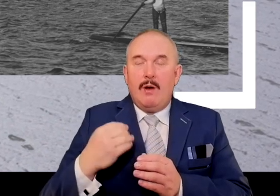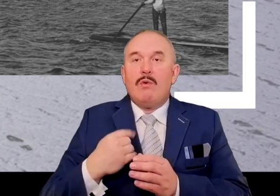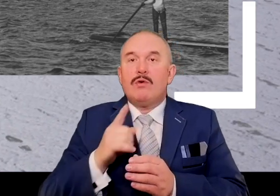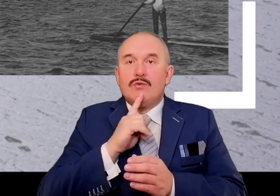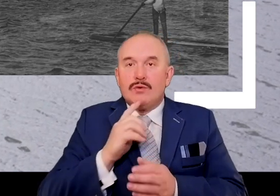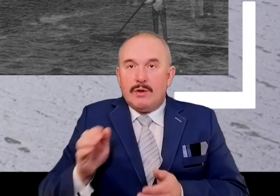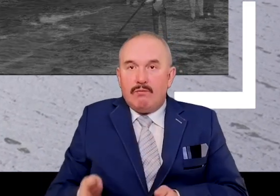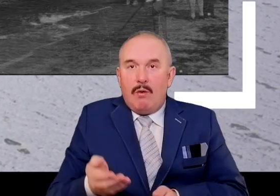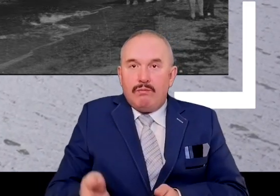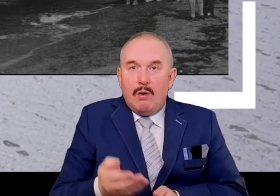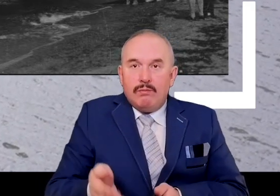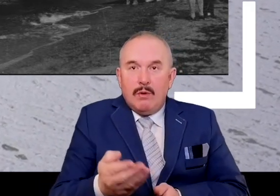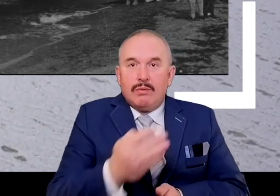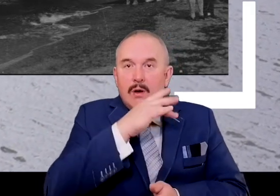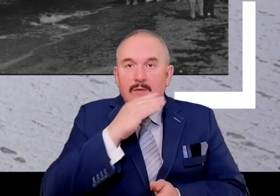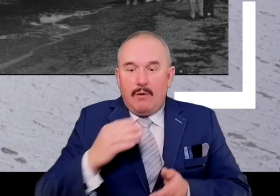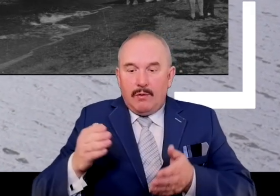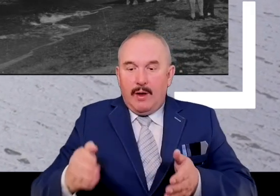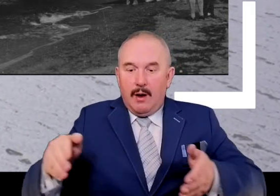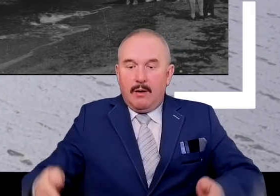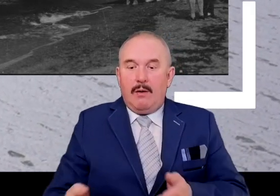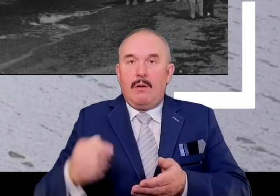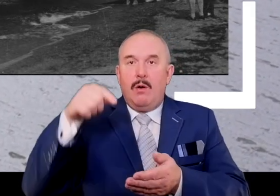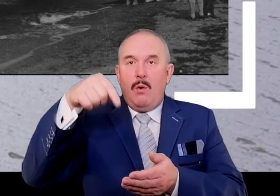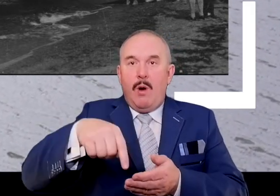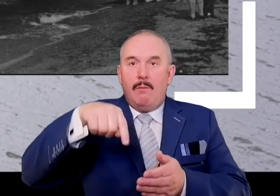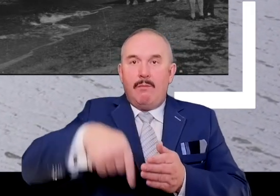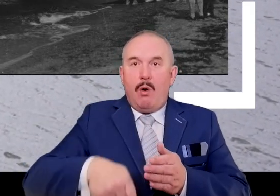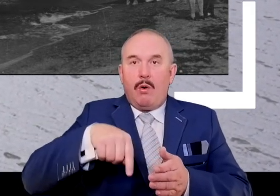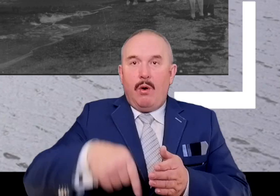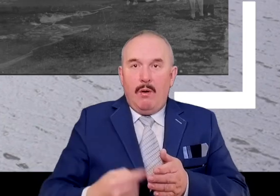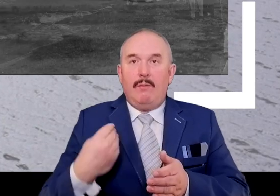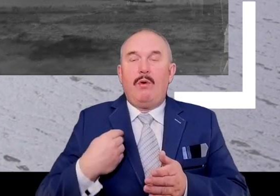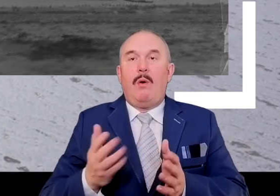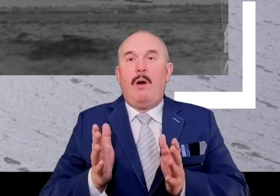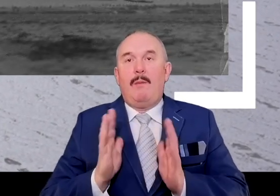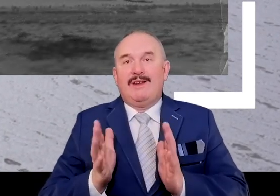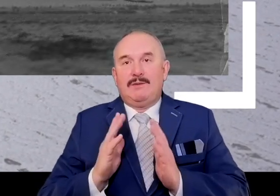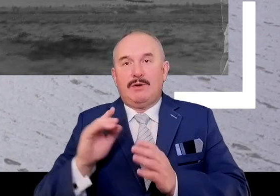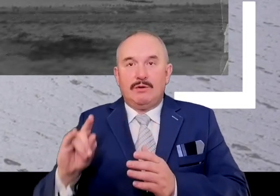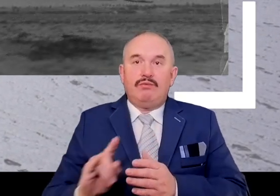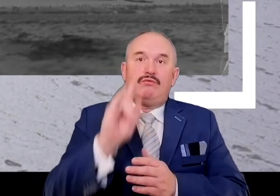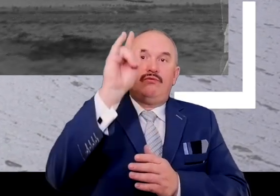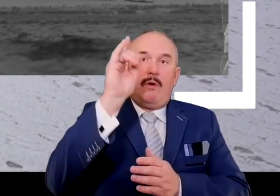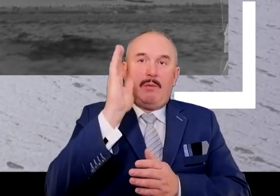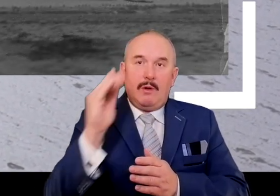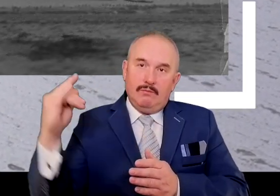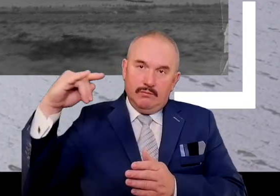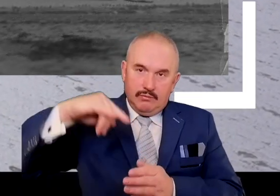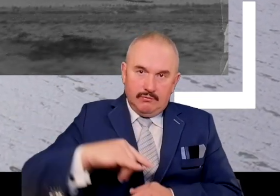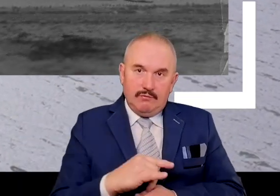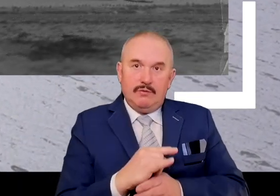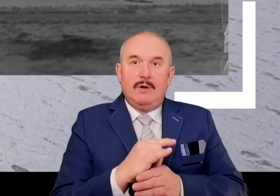tor wodny, umożliwiający po prostu bezpieczne wypuszczenie, później powrót samolotu do